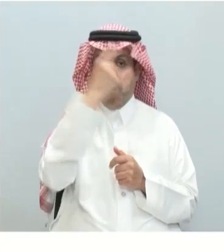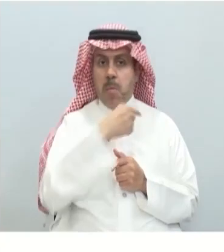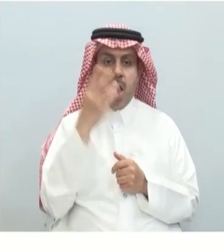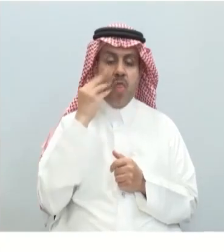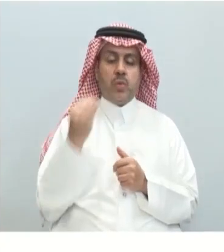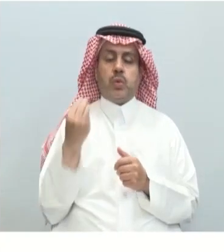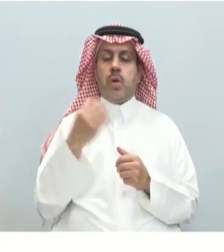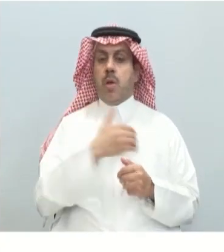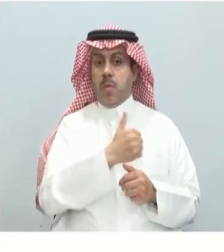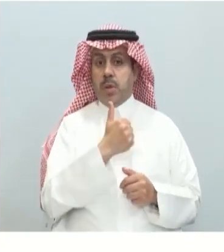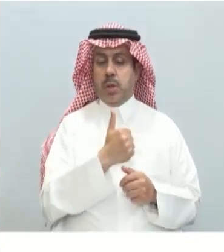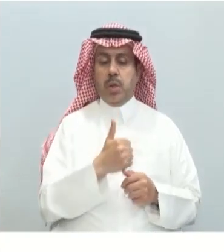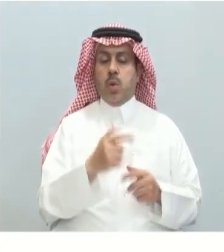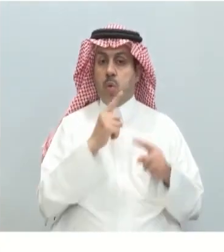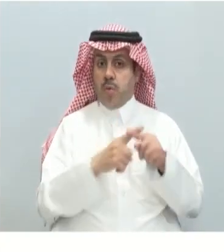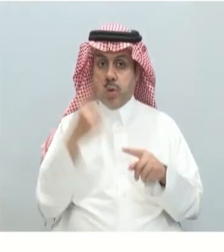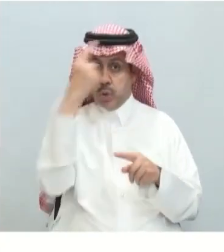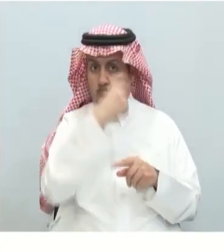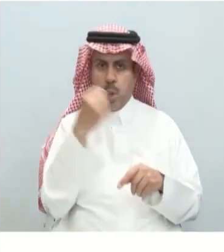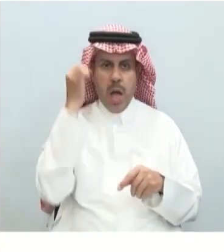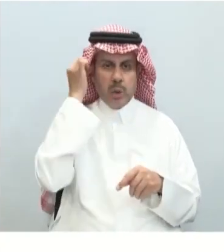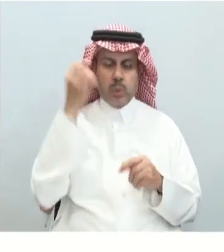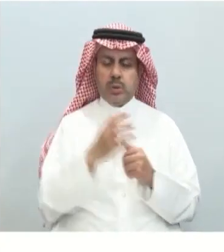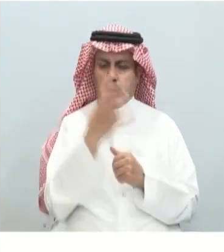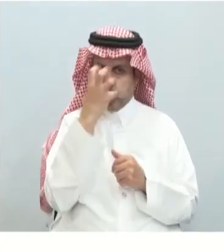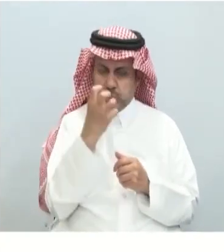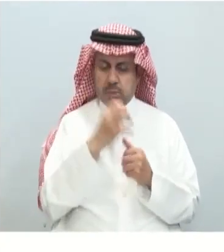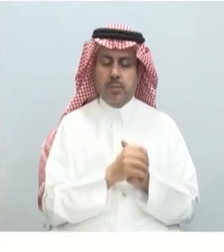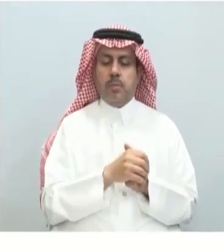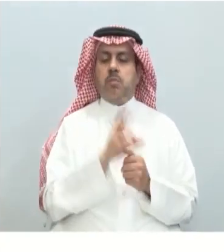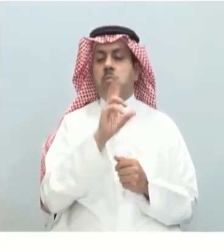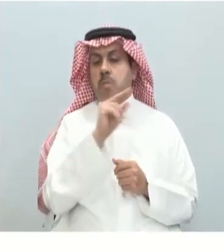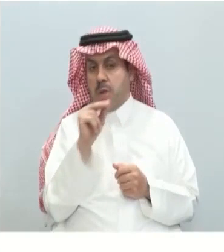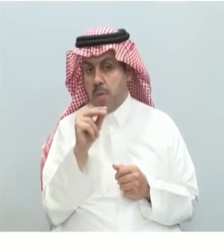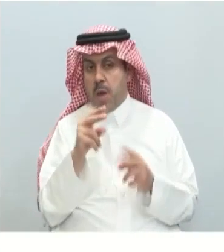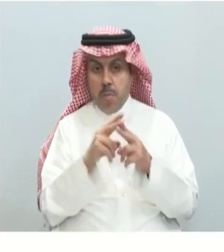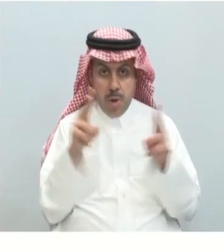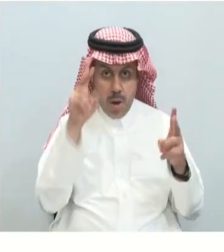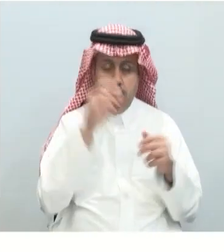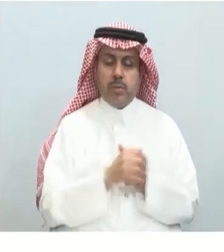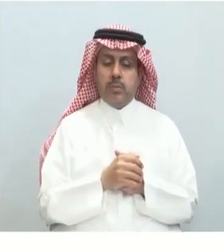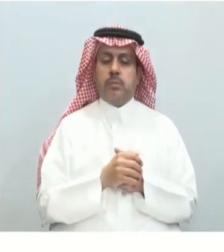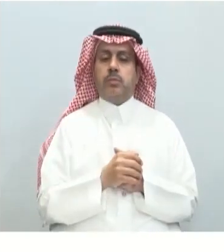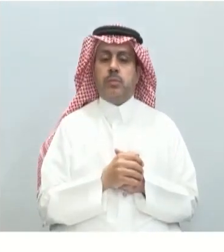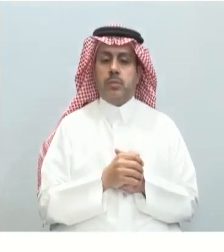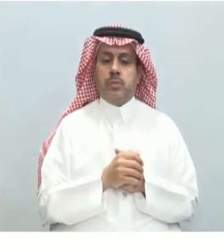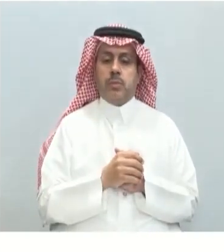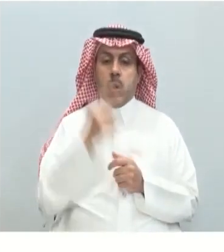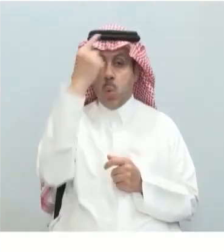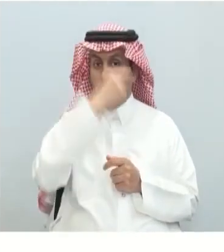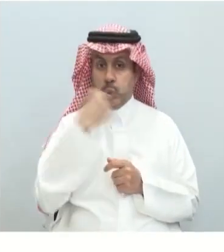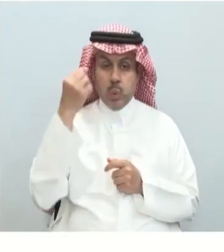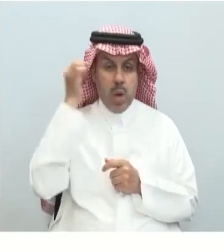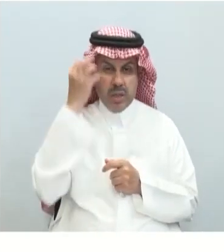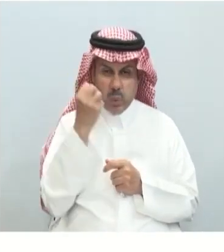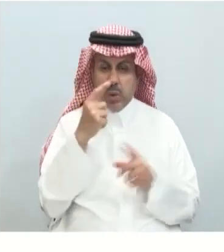المؤمنين وسواد وجوه الكافرين كما قال جل وعلا يوم تبيض وجوه وتسود وجوه